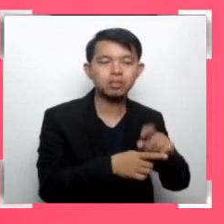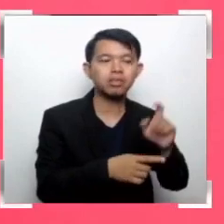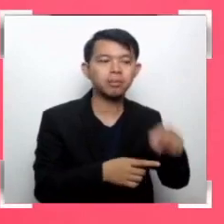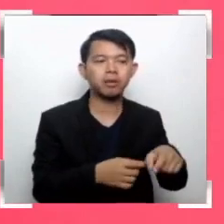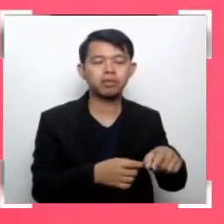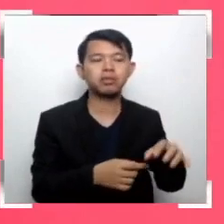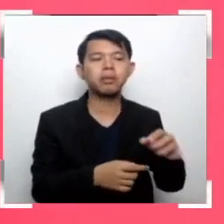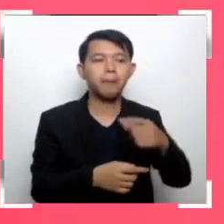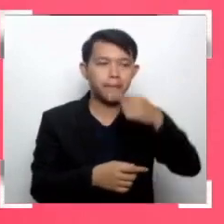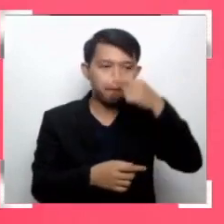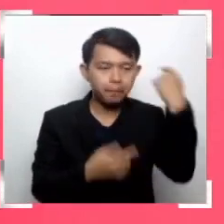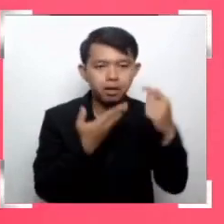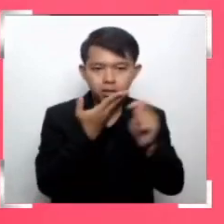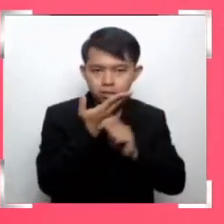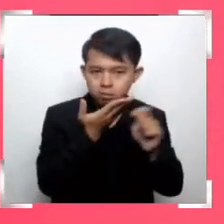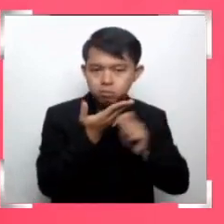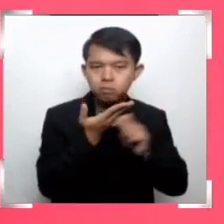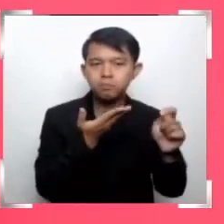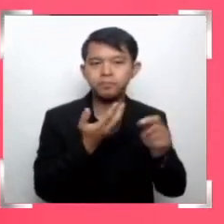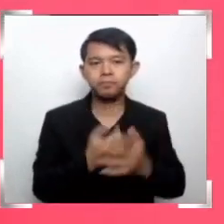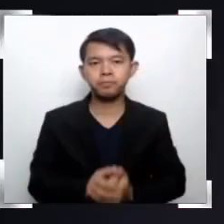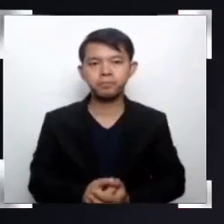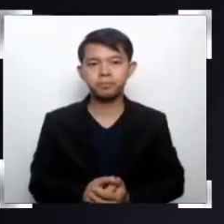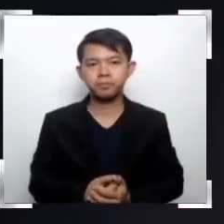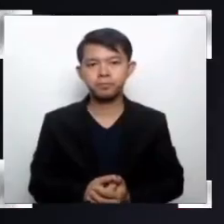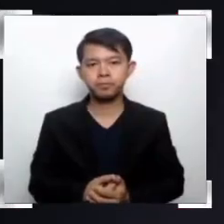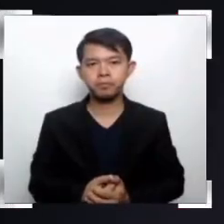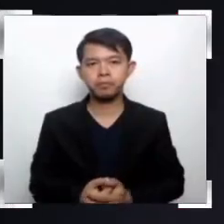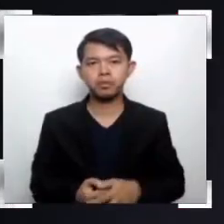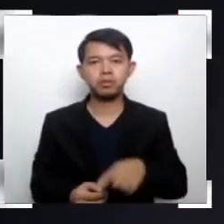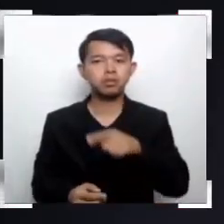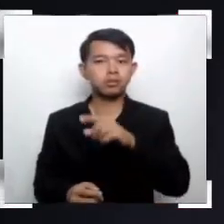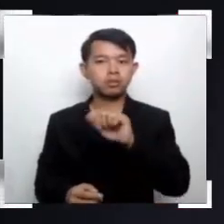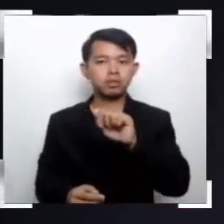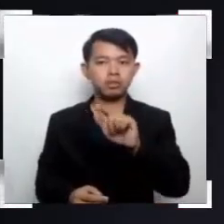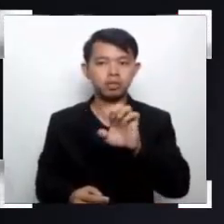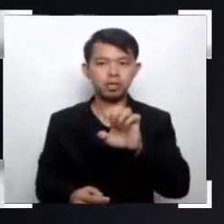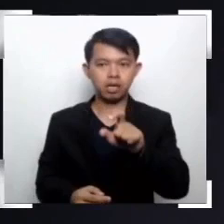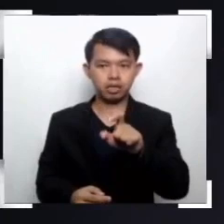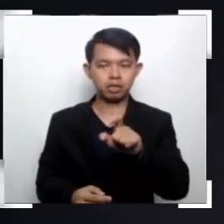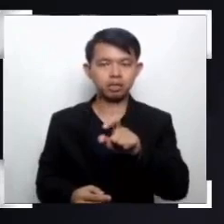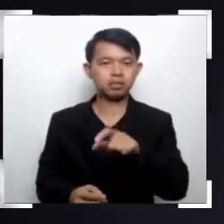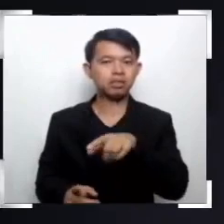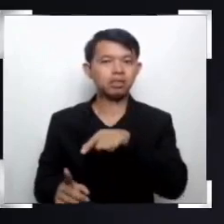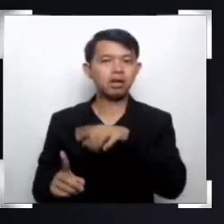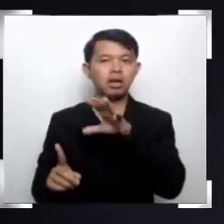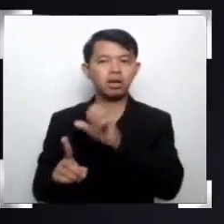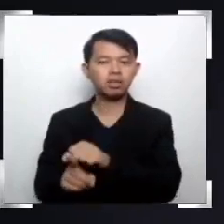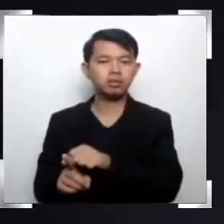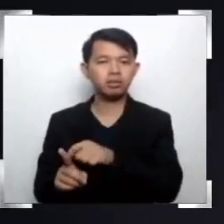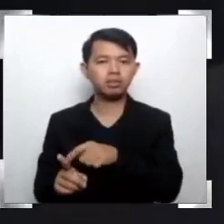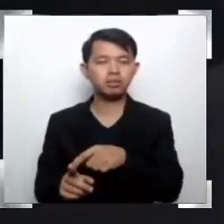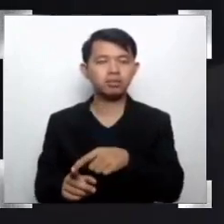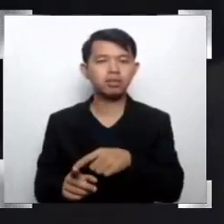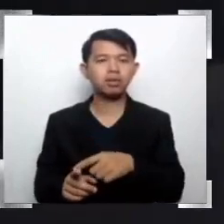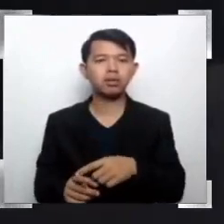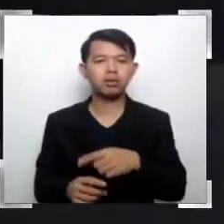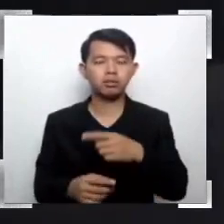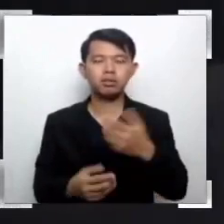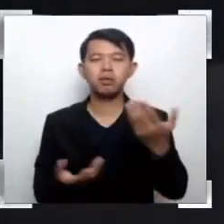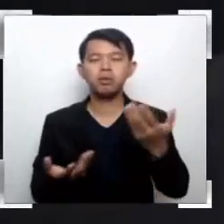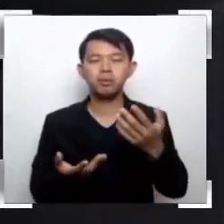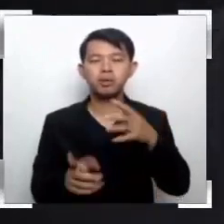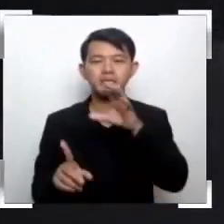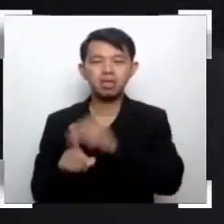ng GMA Integrated News si Alex Dinya, tunay na pangalan na nakuha sa operasyon ng NBI Task Force Against Illegal Drugs sa Paranaque. Idinitali